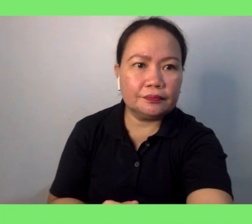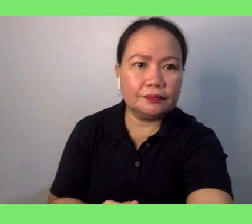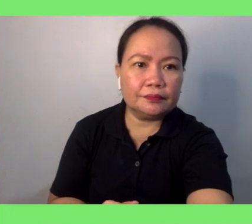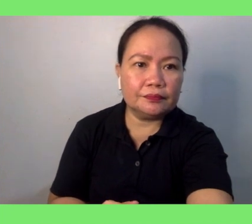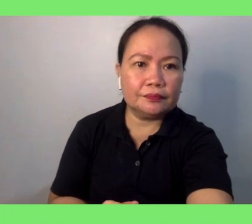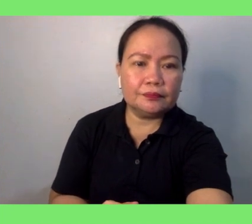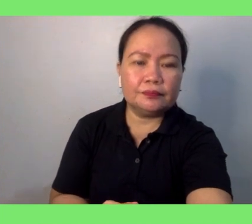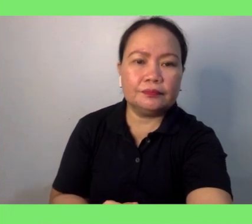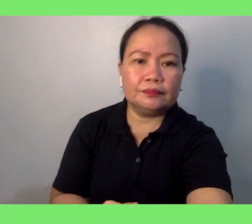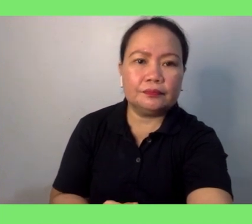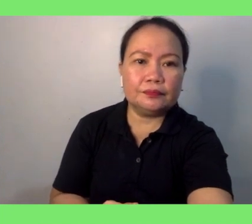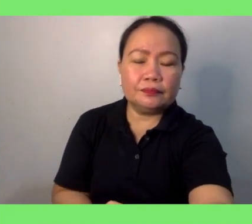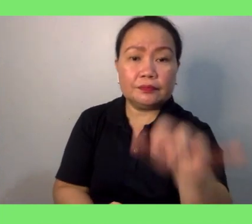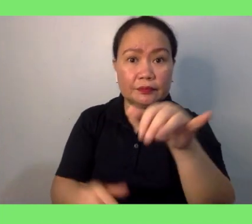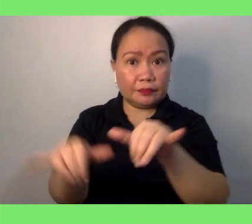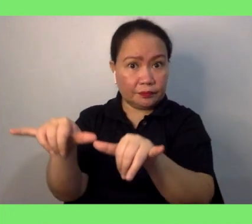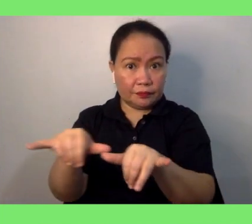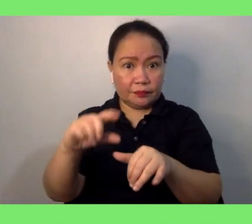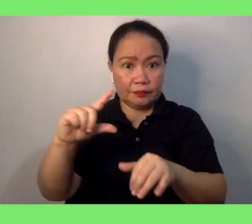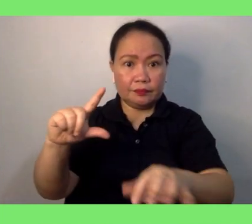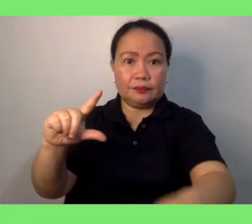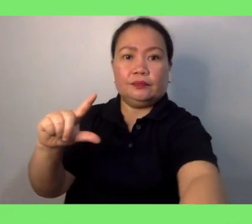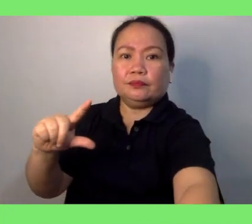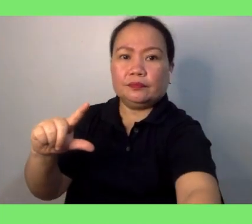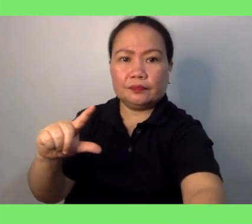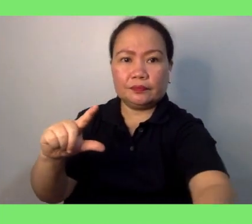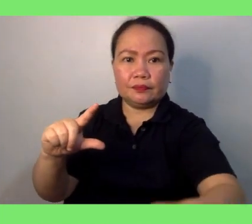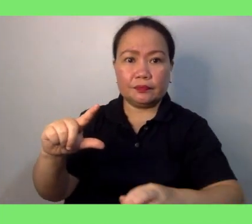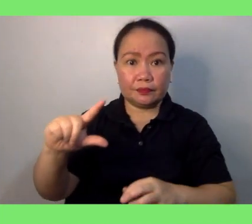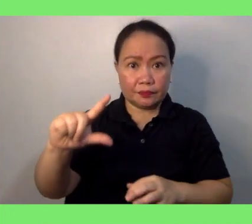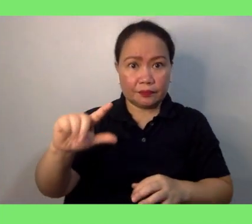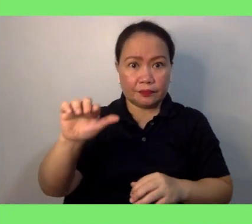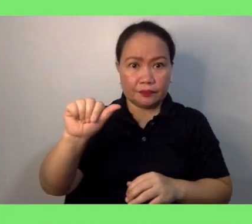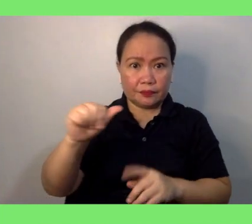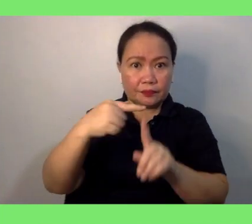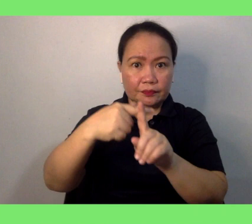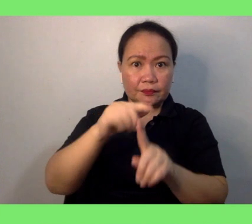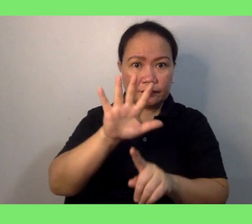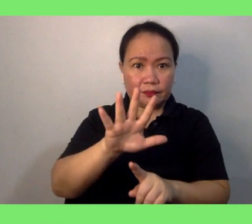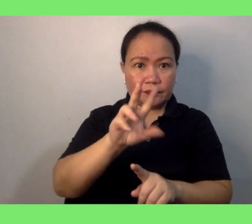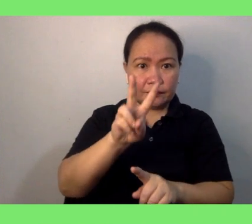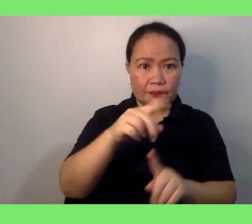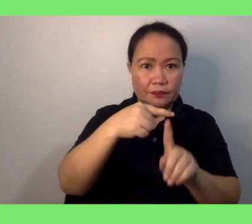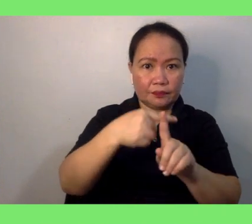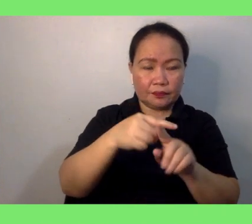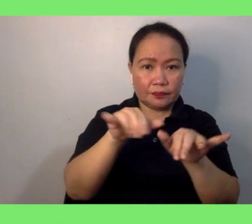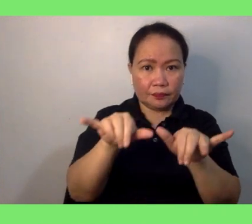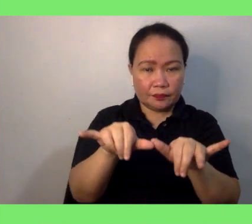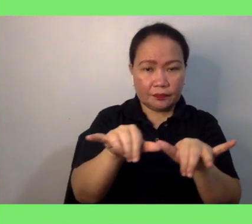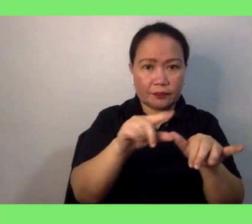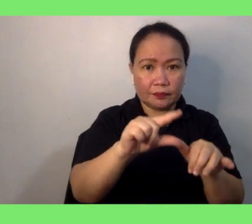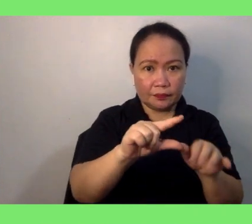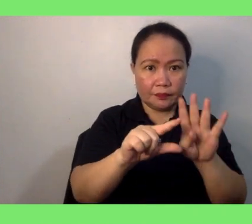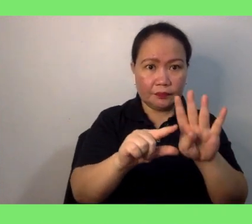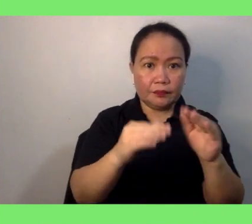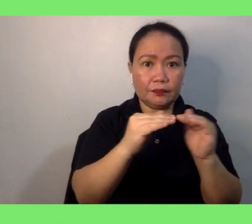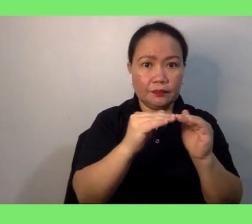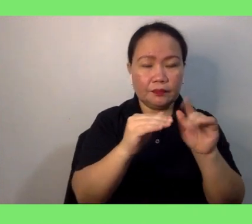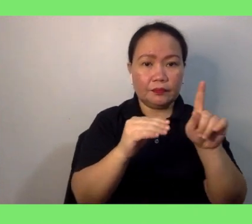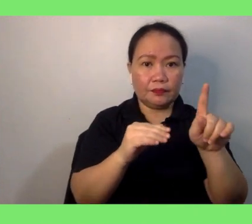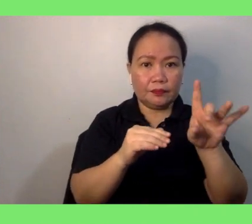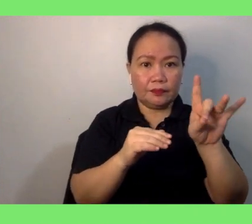concept. Okay? So, the measure of angle A plus the 52 degrees plus the measure of angle B, dapat